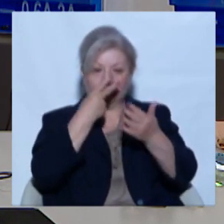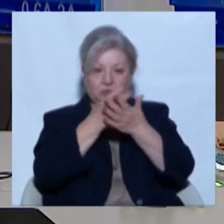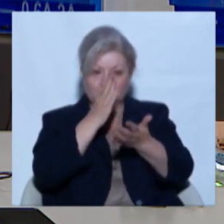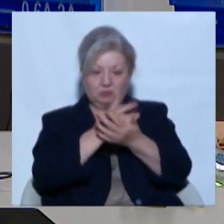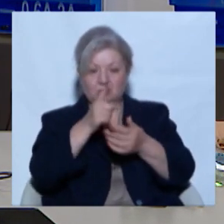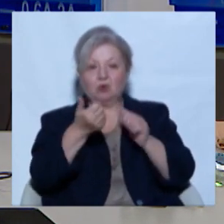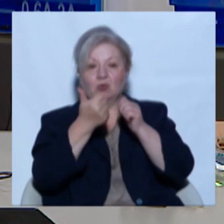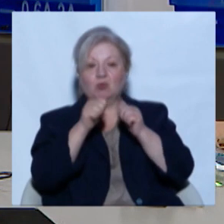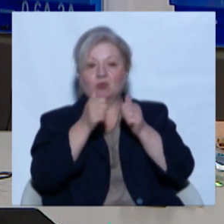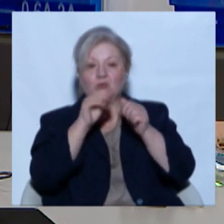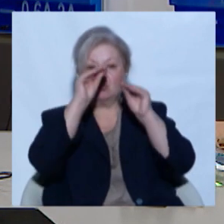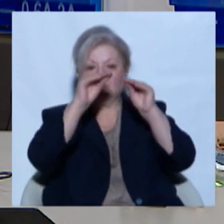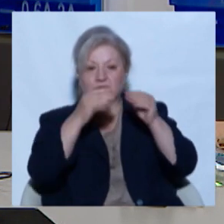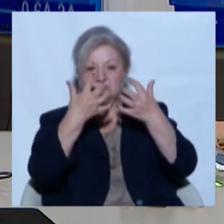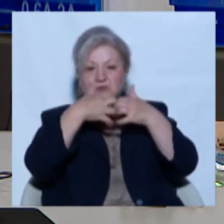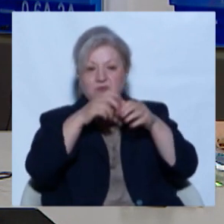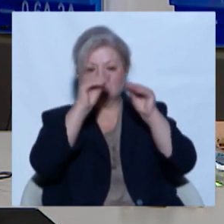სისტემას და